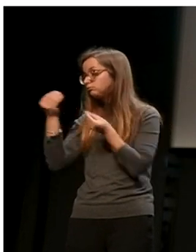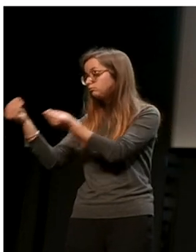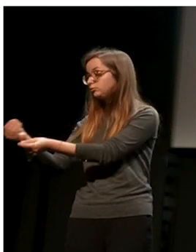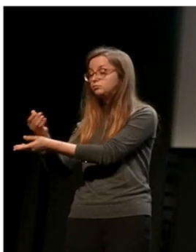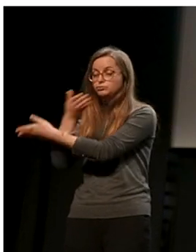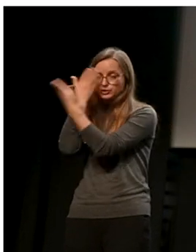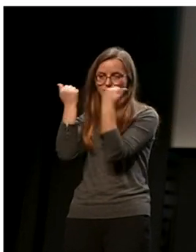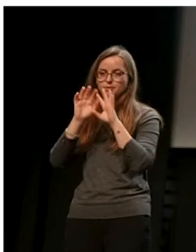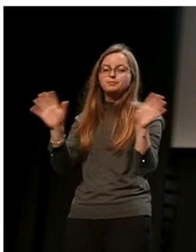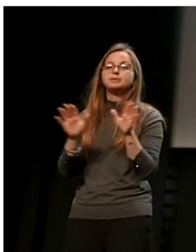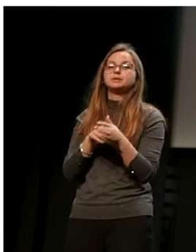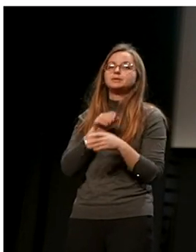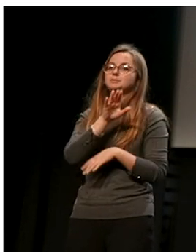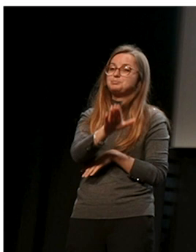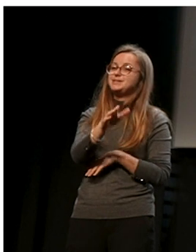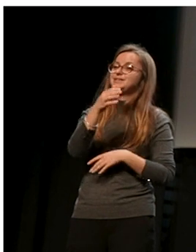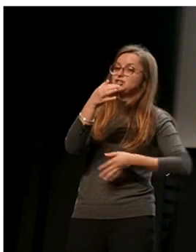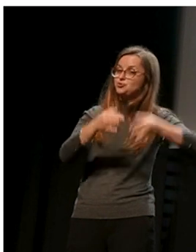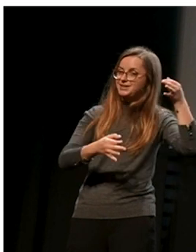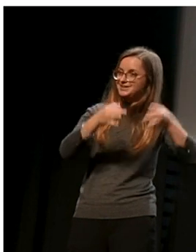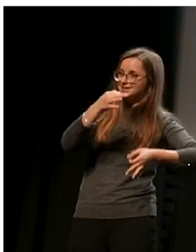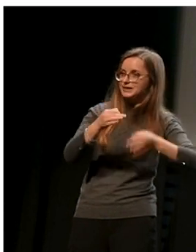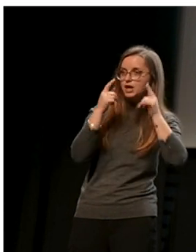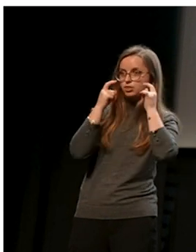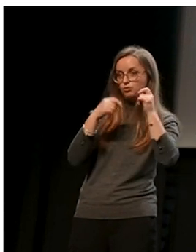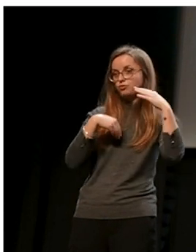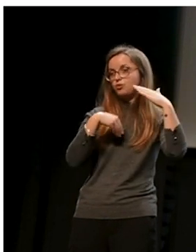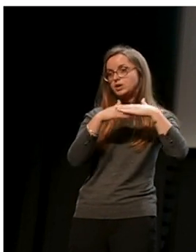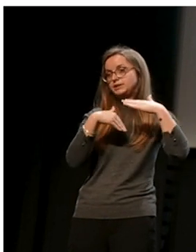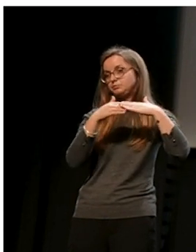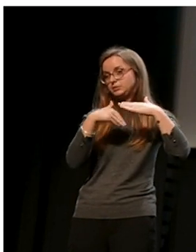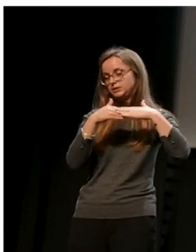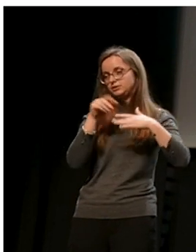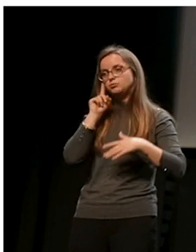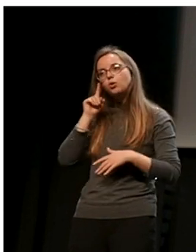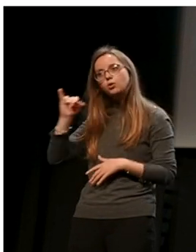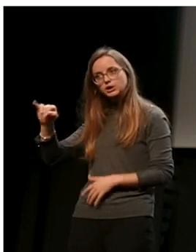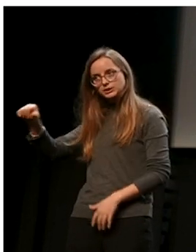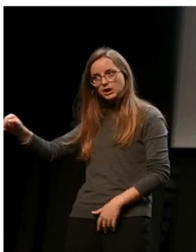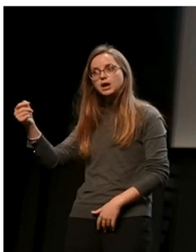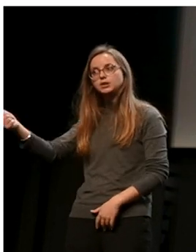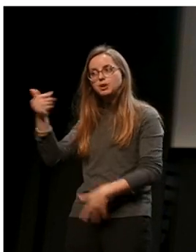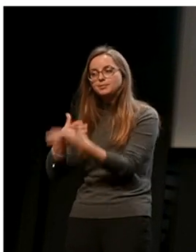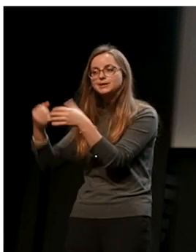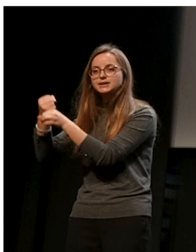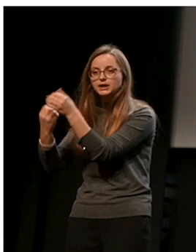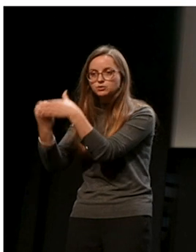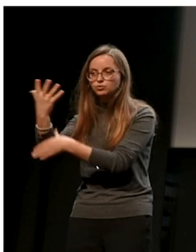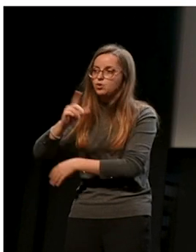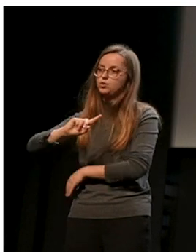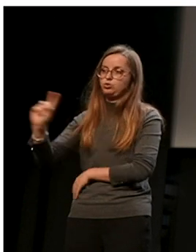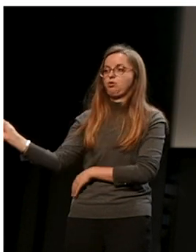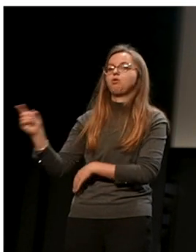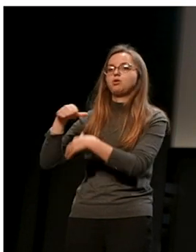Ça, c'est en termes éthiques et juridiques, c'est aussi une limite, en fait. C'est-à-dire quand l'IA n'invente rien de nouveau, si on peut dire ça comme ça en termes de